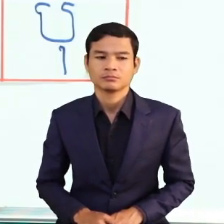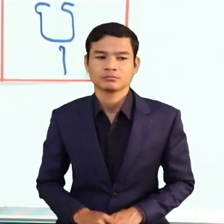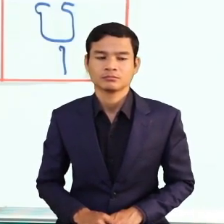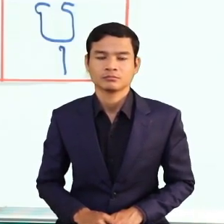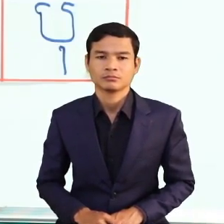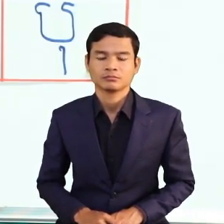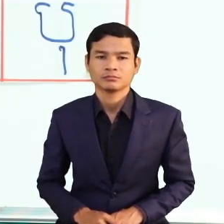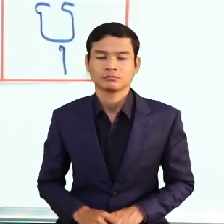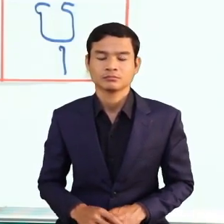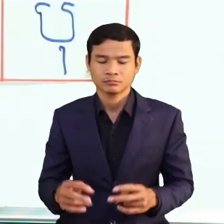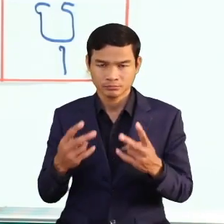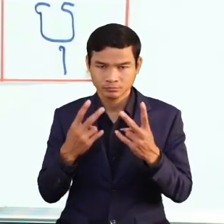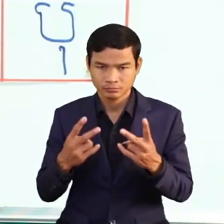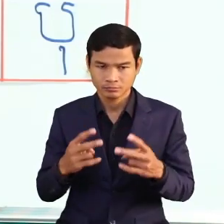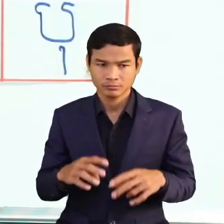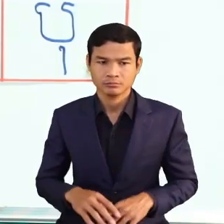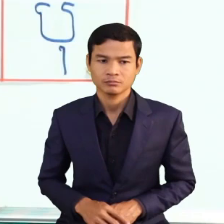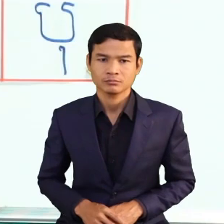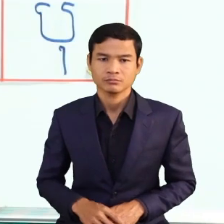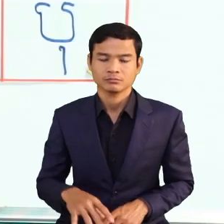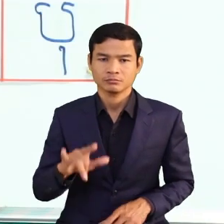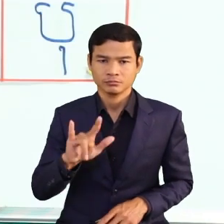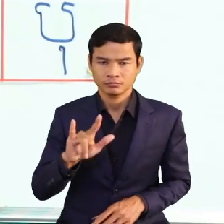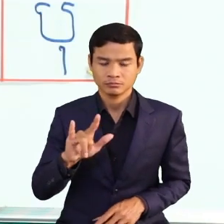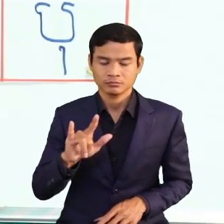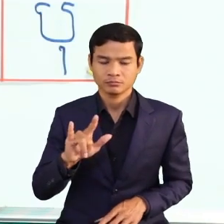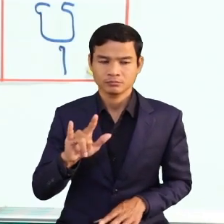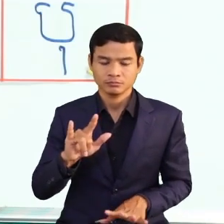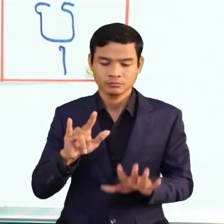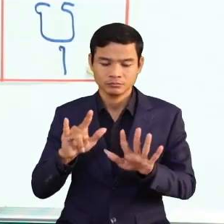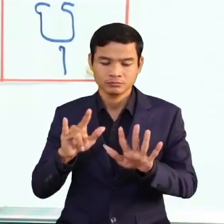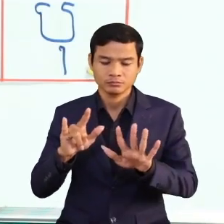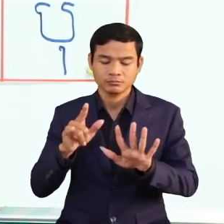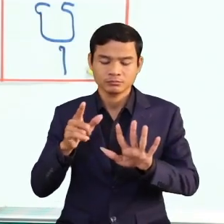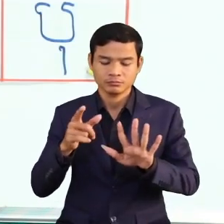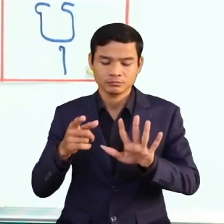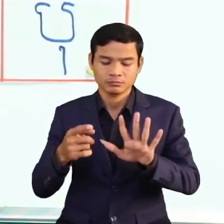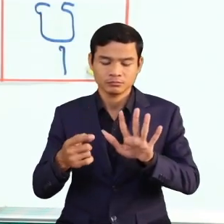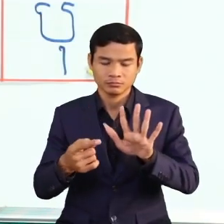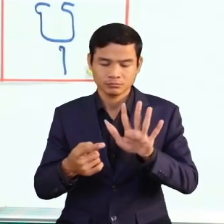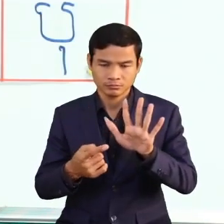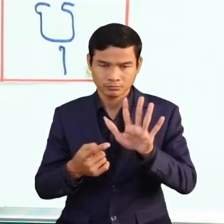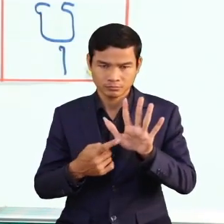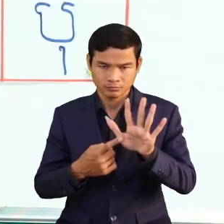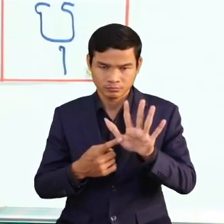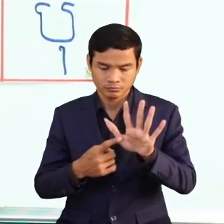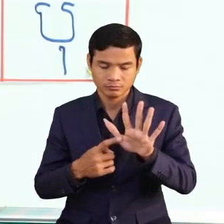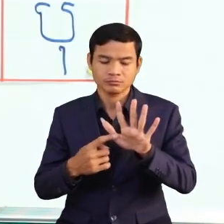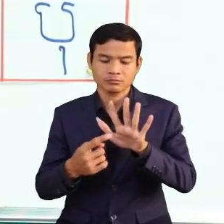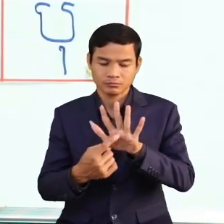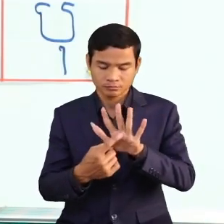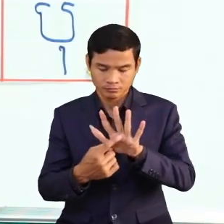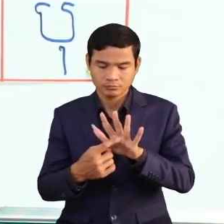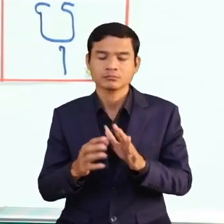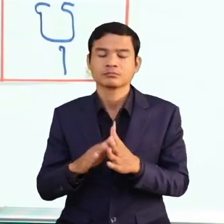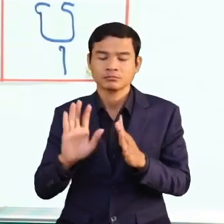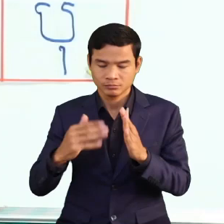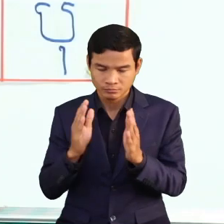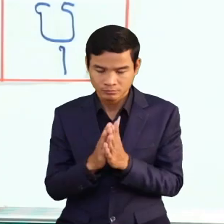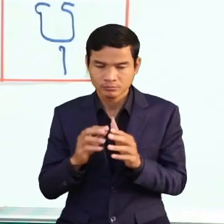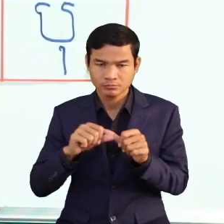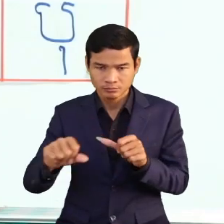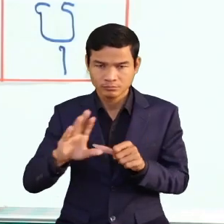ចាផ្ទៀងផ្ទាត់ប៉អេប៉េចាអរគុណបន្ត